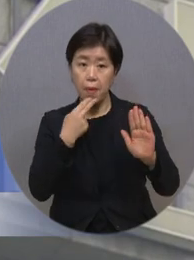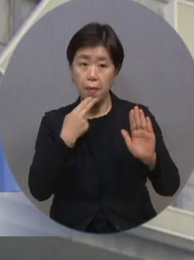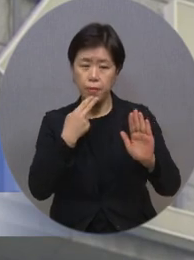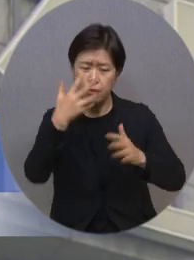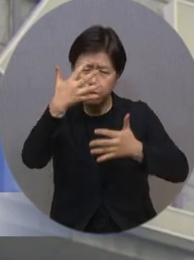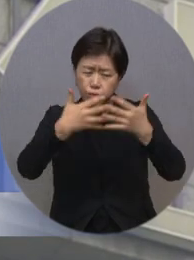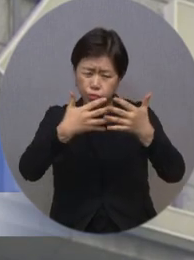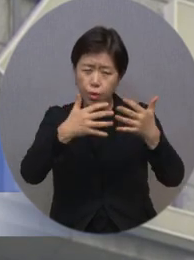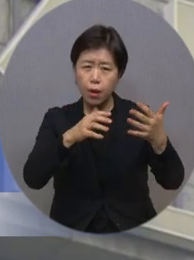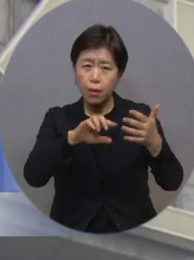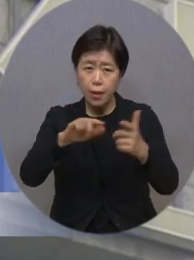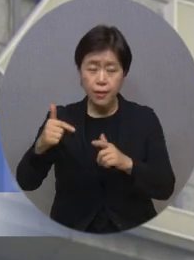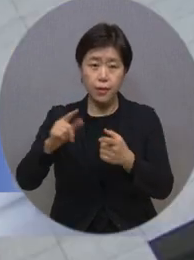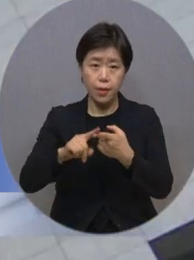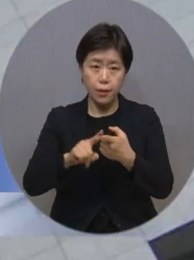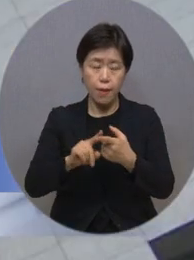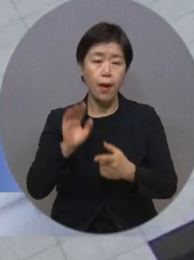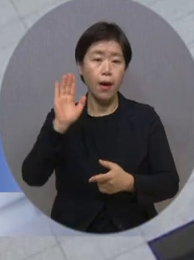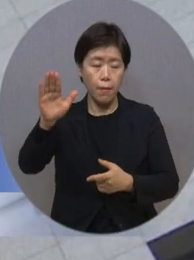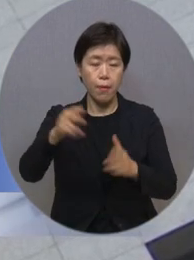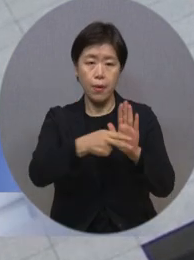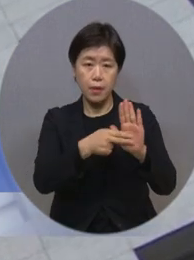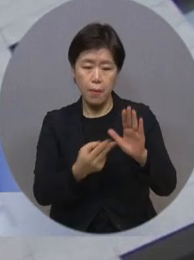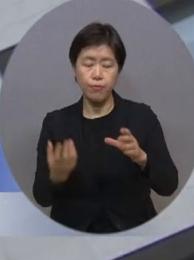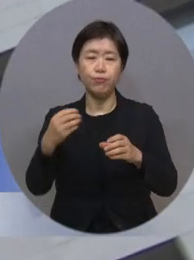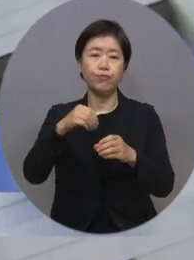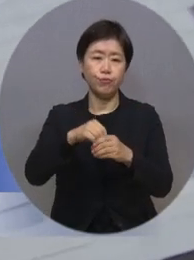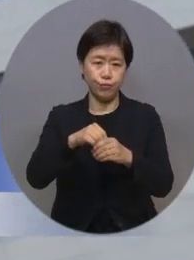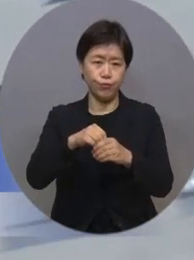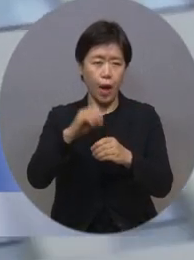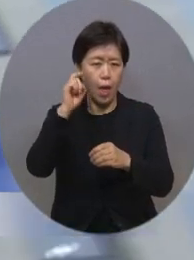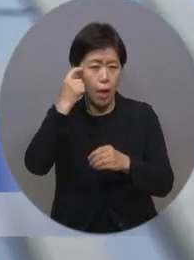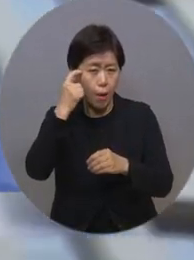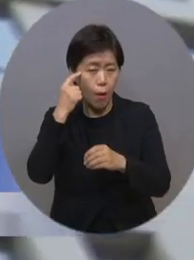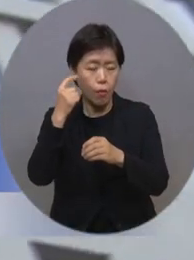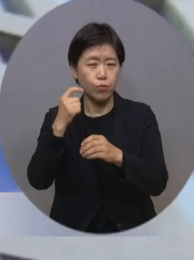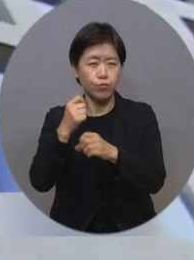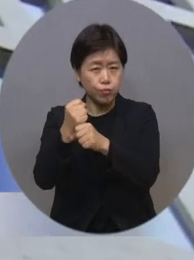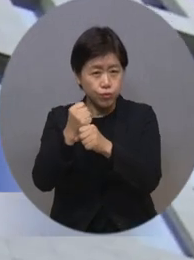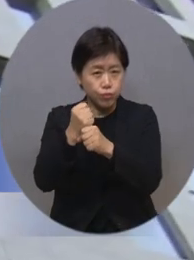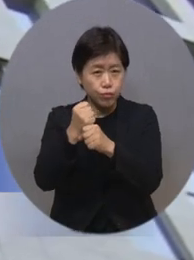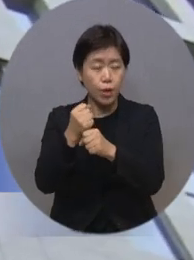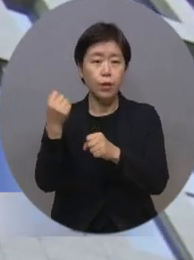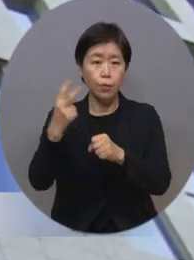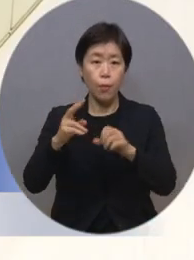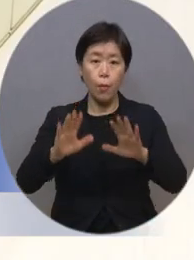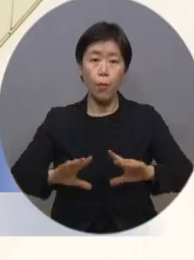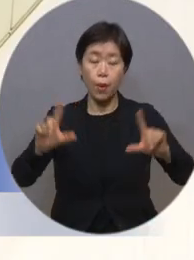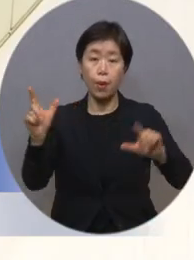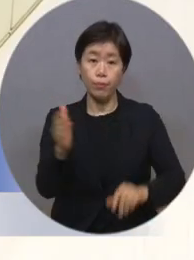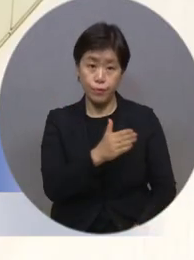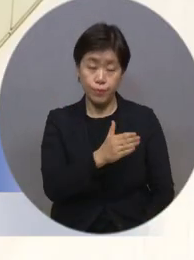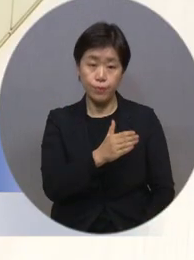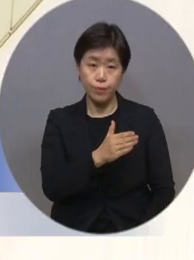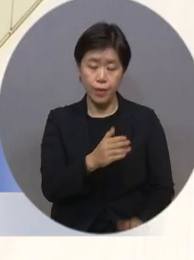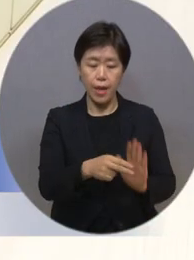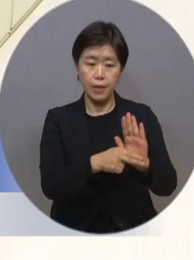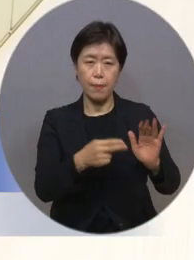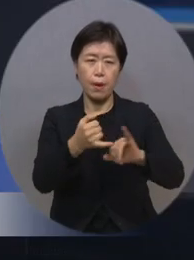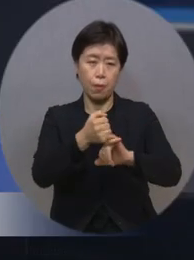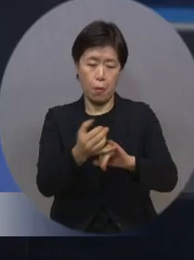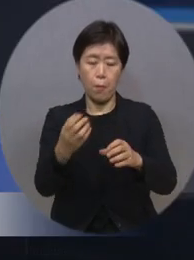않는 과정에 대해서 자막을 추가 개발하고 올해 자체 개발하는 정규 콘텐츠부터는 자막을